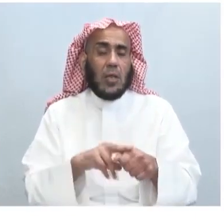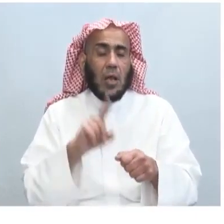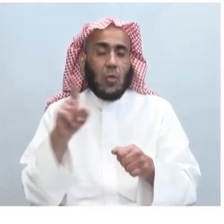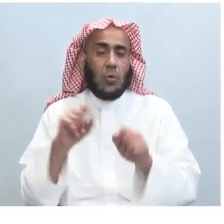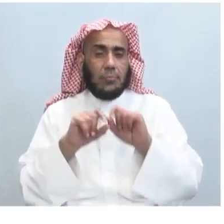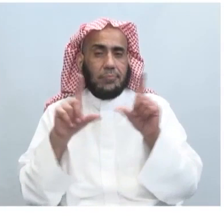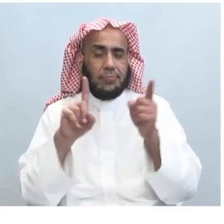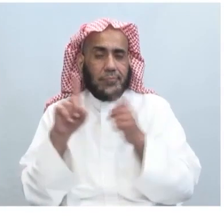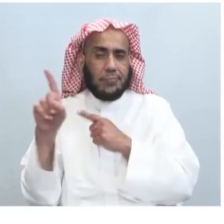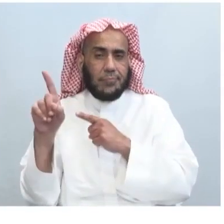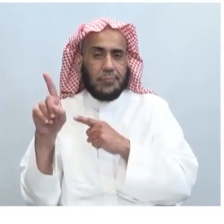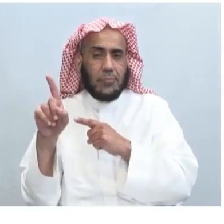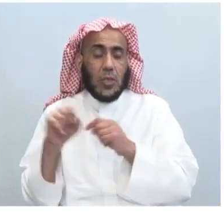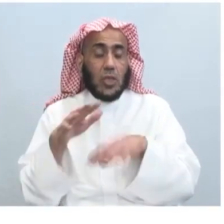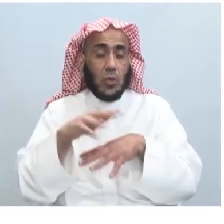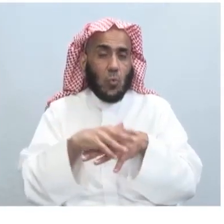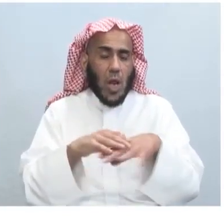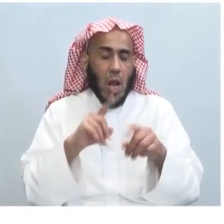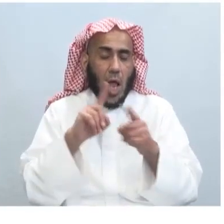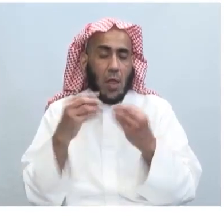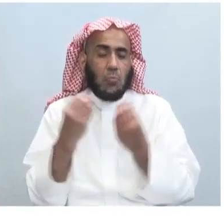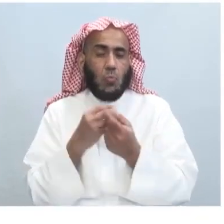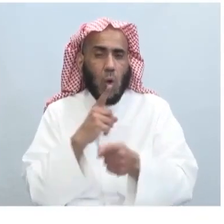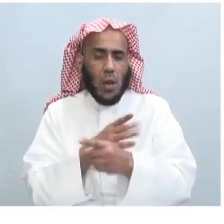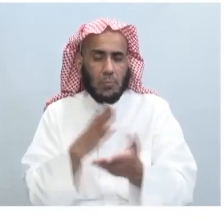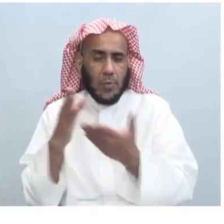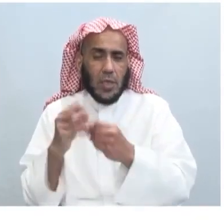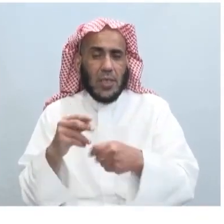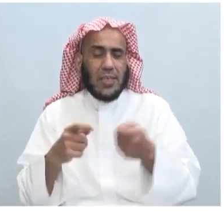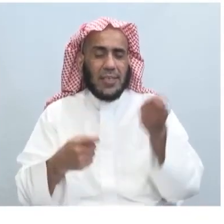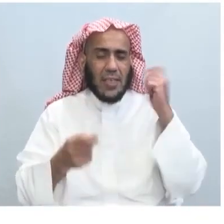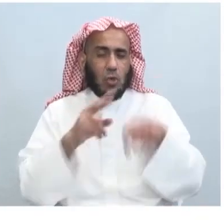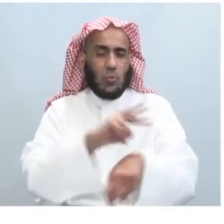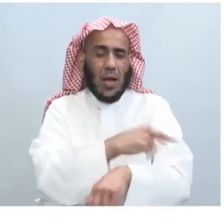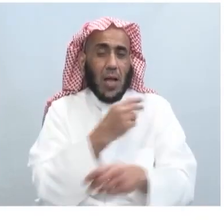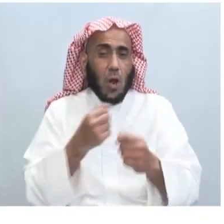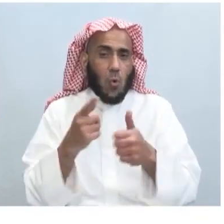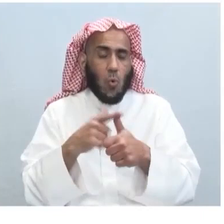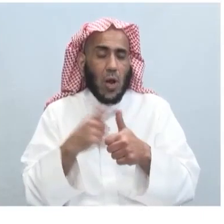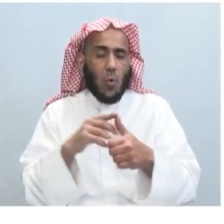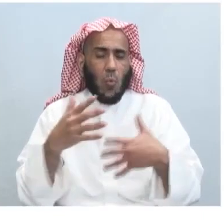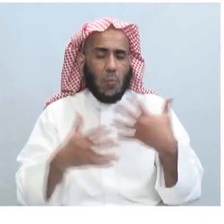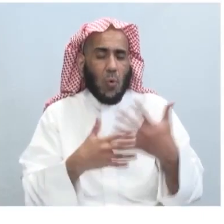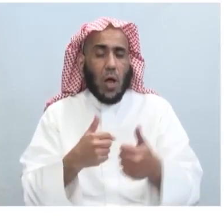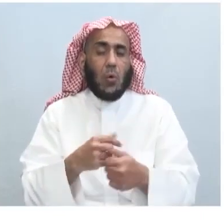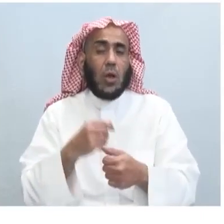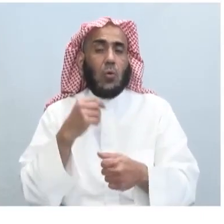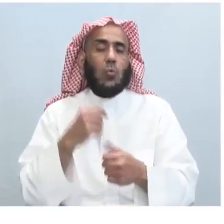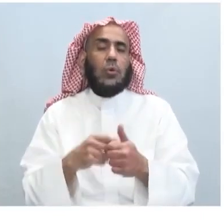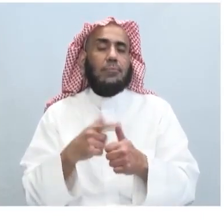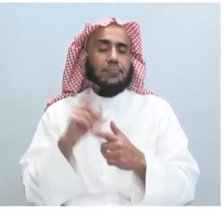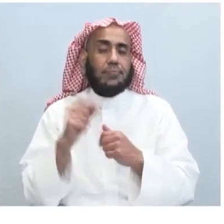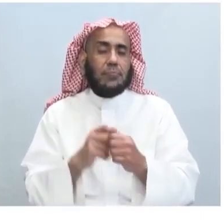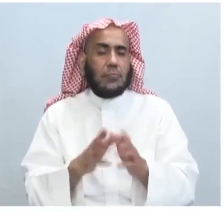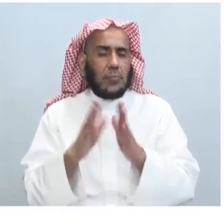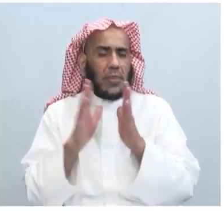هو هذا هو الجدول لا لاظ معي التجربه الاولى التجربه الاولى والمحاوله الاولى انظر